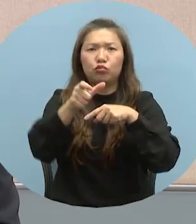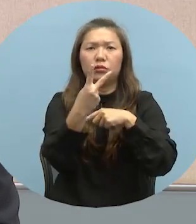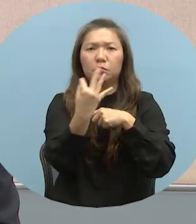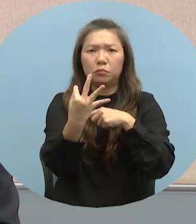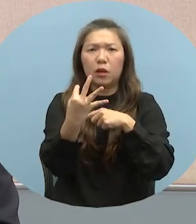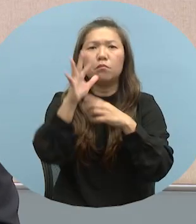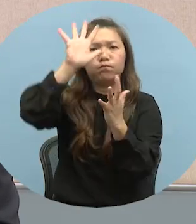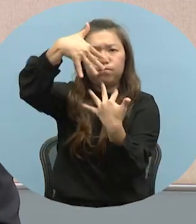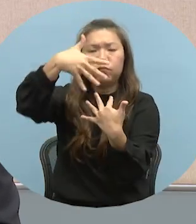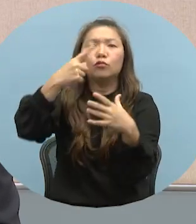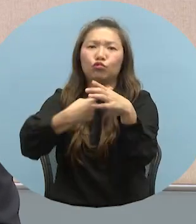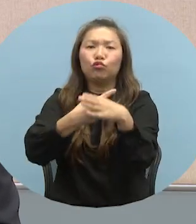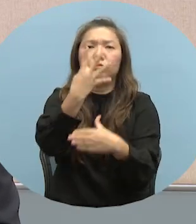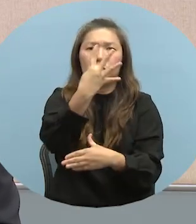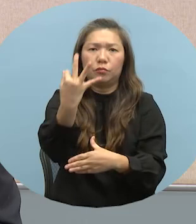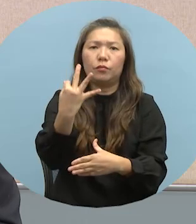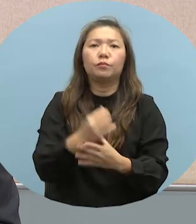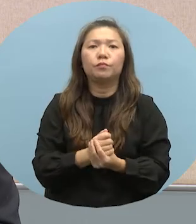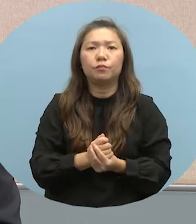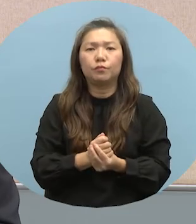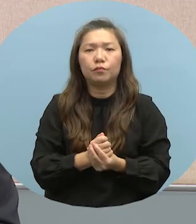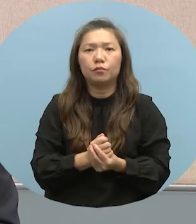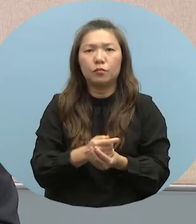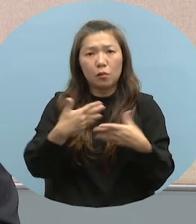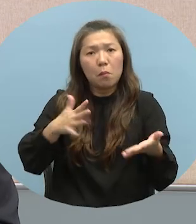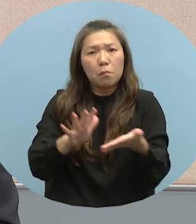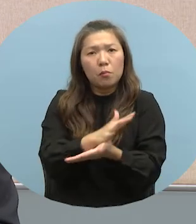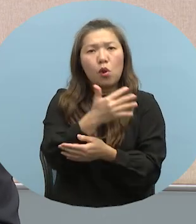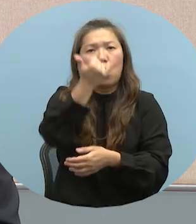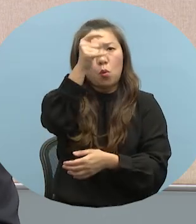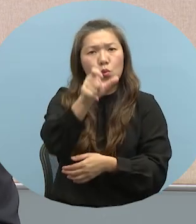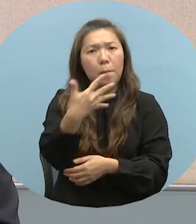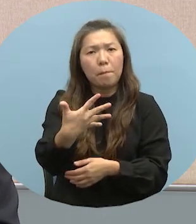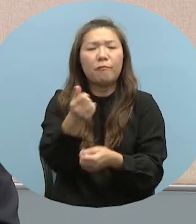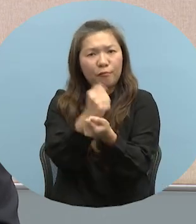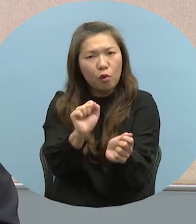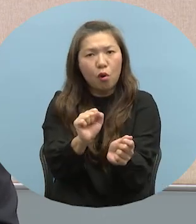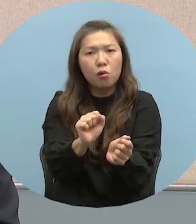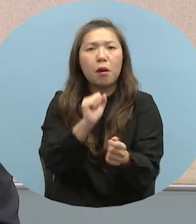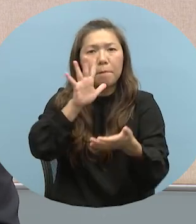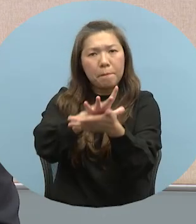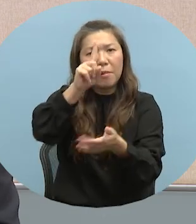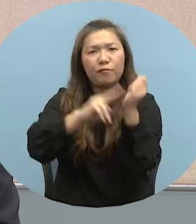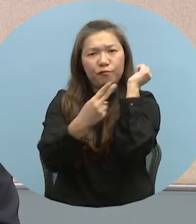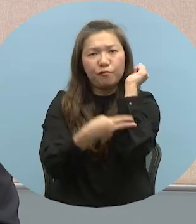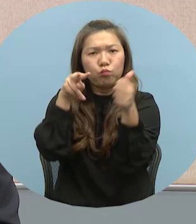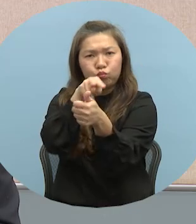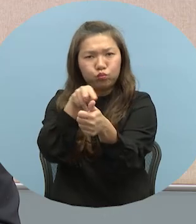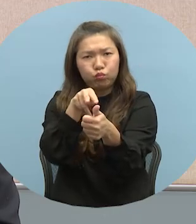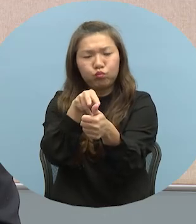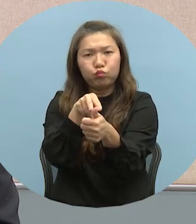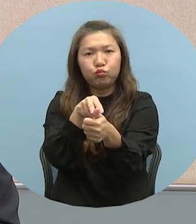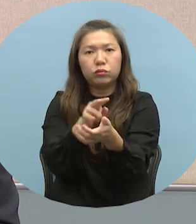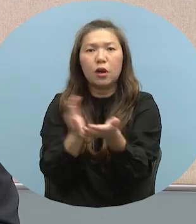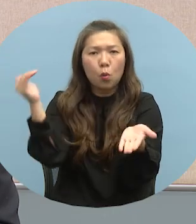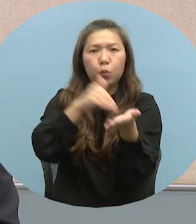2021年11月23日咧係被判囚43個月，並且佢喺今年嘅6月5日咧獲釋，接受1年嘅法定監管咧，係